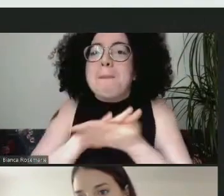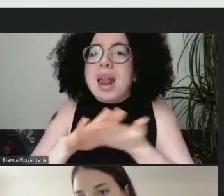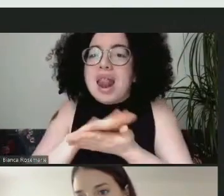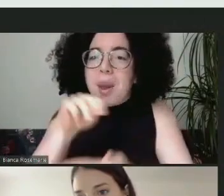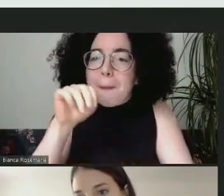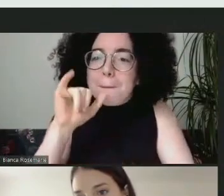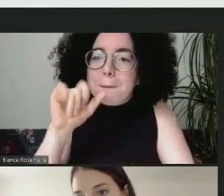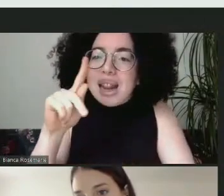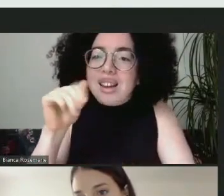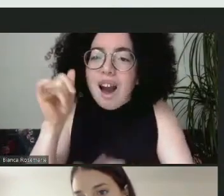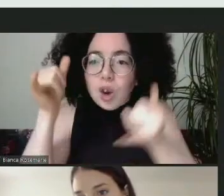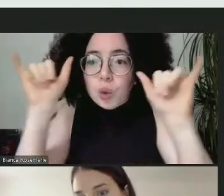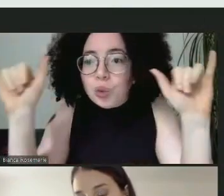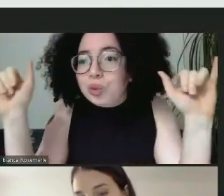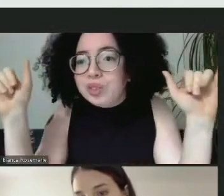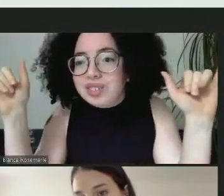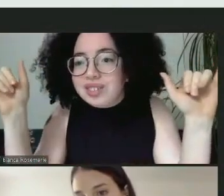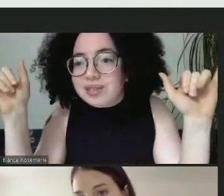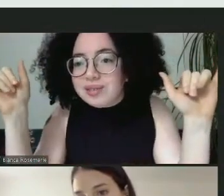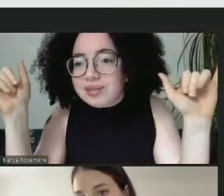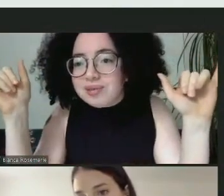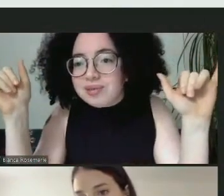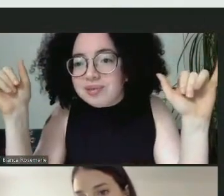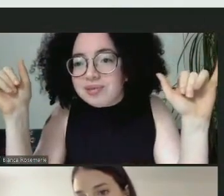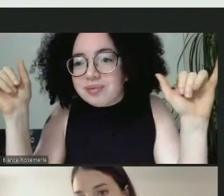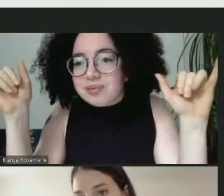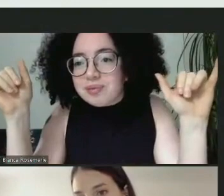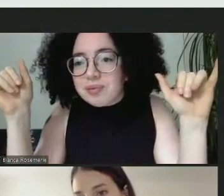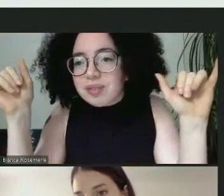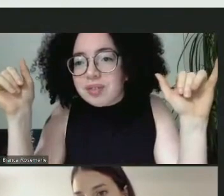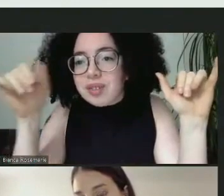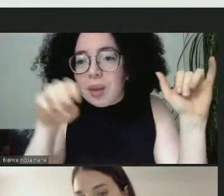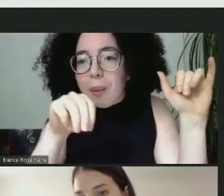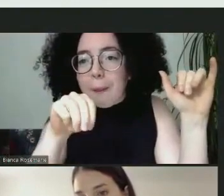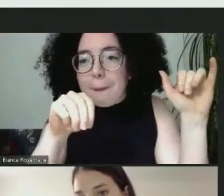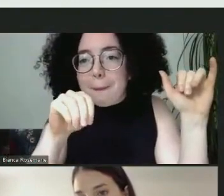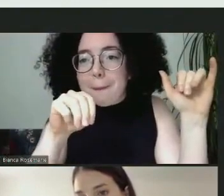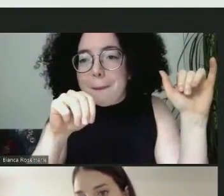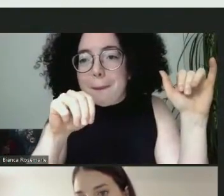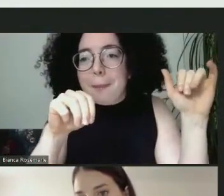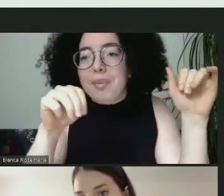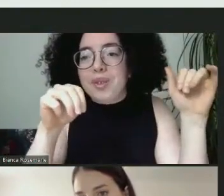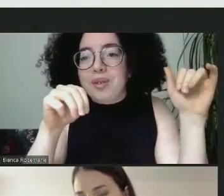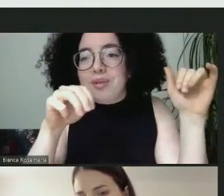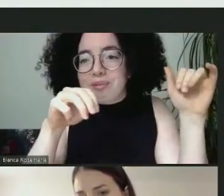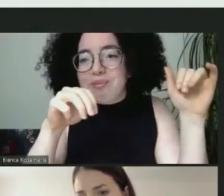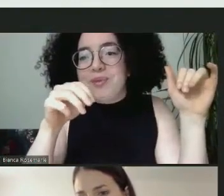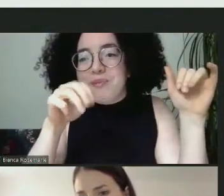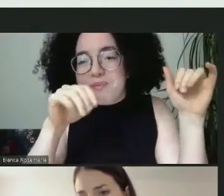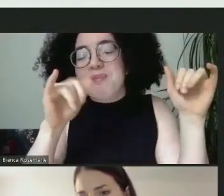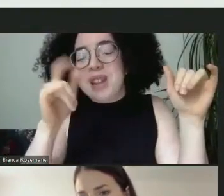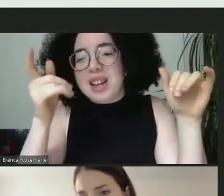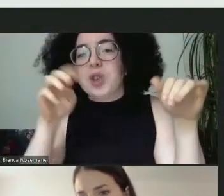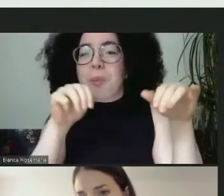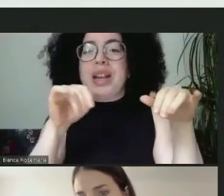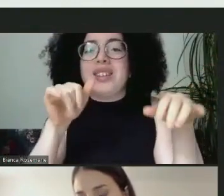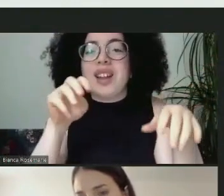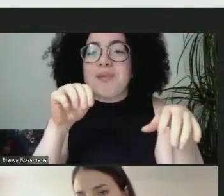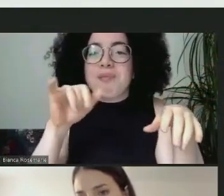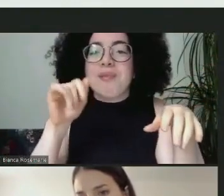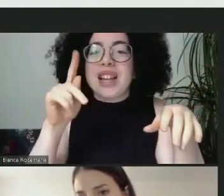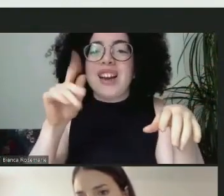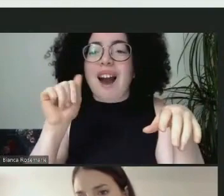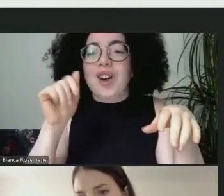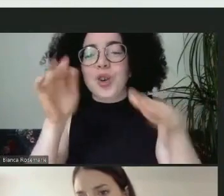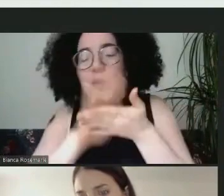Und damals habe ich dann auch irgendwie gesagt, ich schaue aus wie eine Milchkuh quasi mit den Flecken.